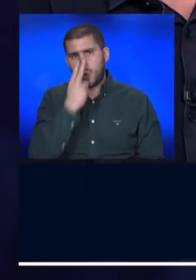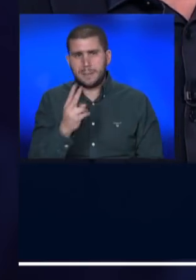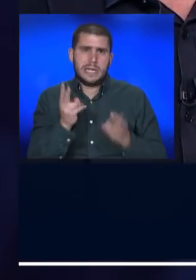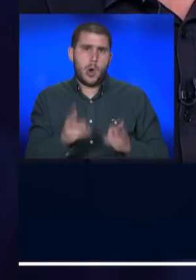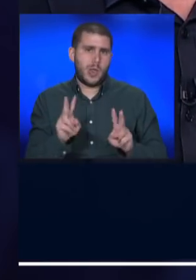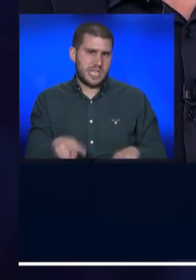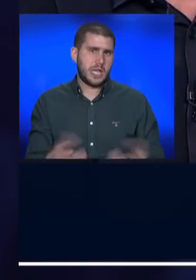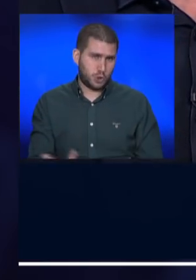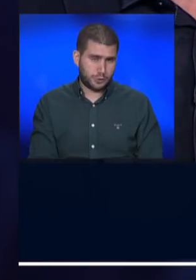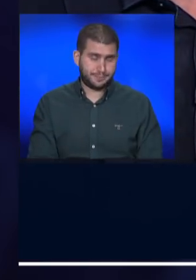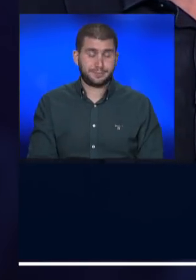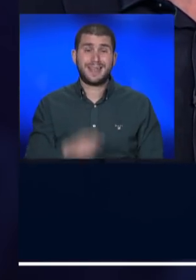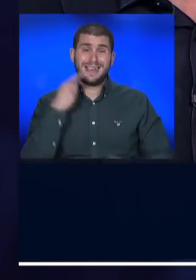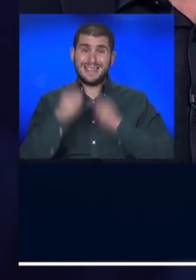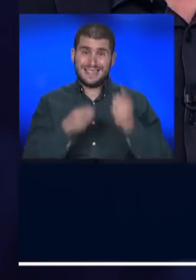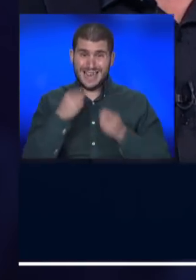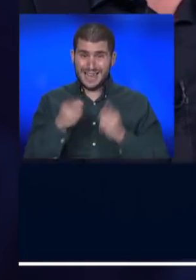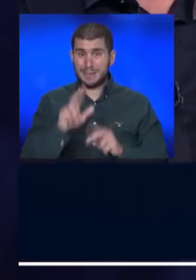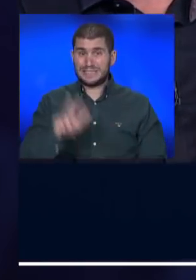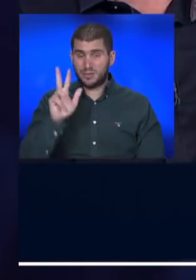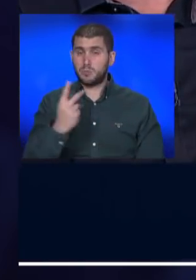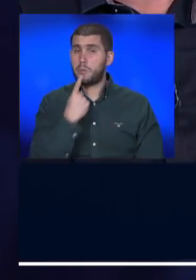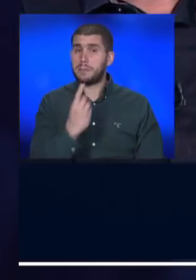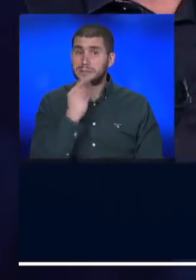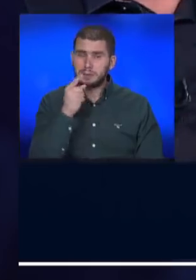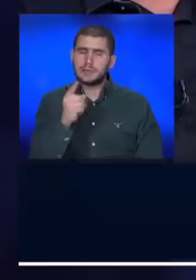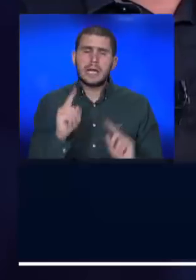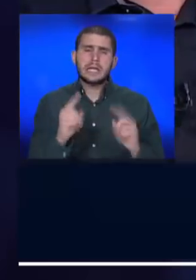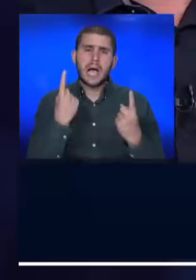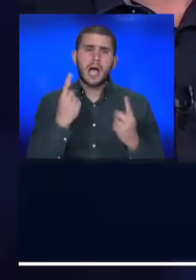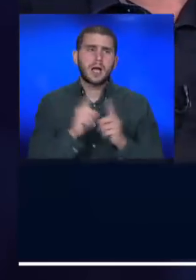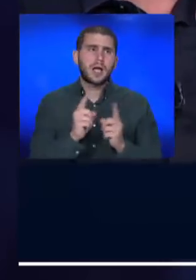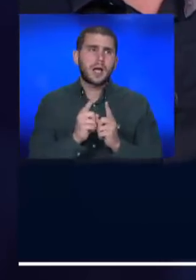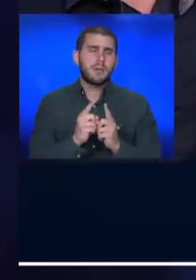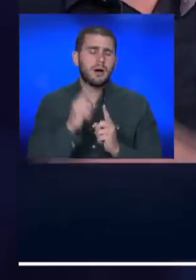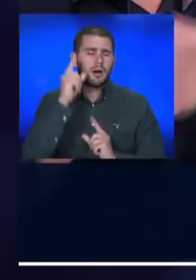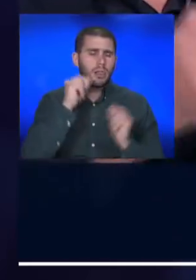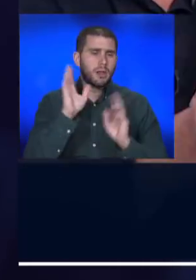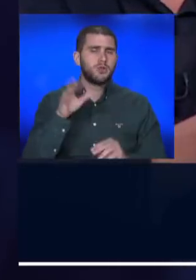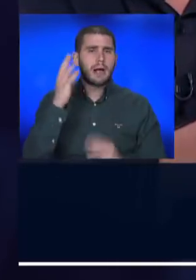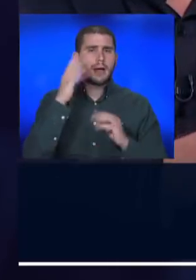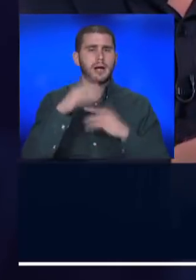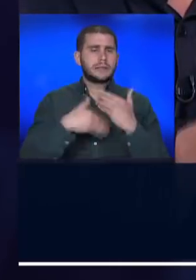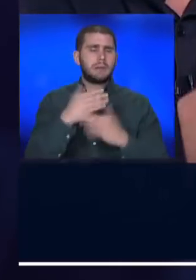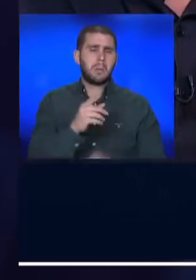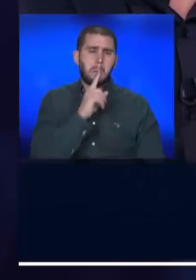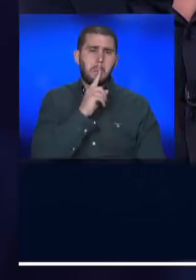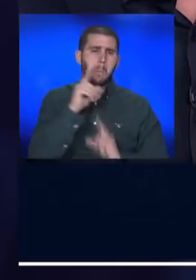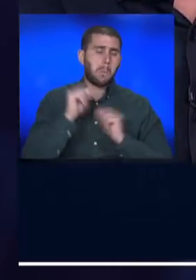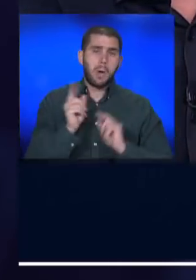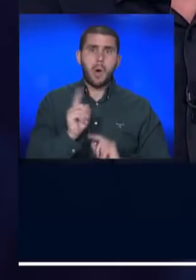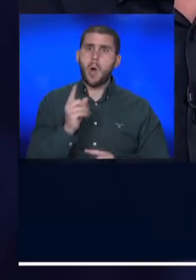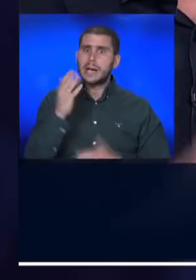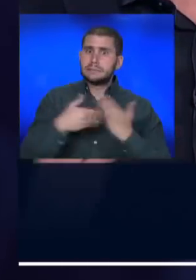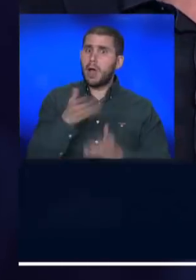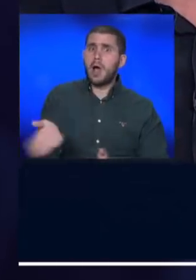והירי הזה, לפי מה שאומרים בישראל, מתבצע בעצימת עין של חיזבאללה. כלומר, לא חיזבאללה אמר לכו תראו, אבל אם חיזבאללה